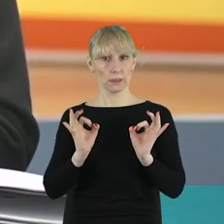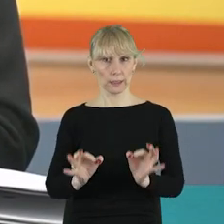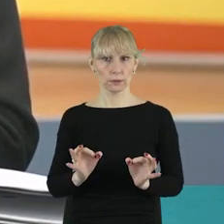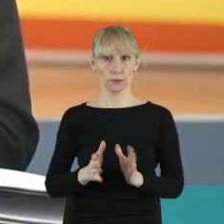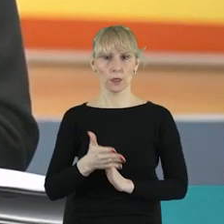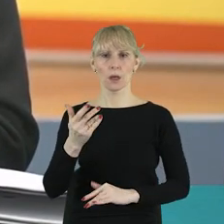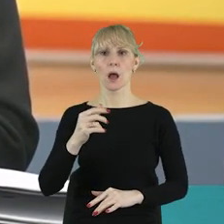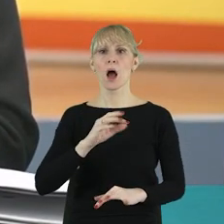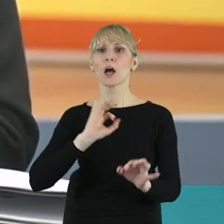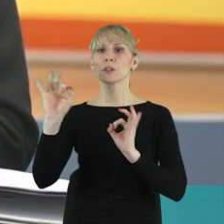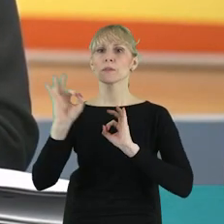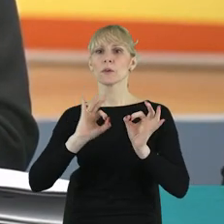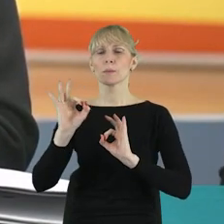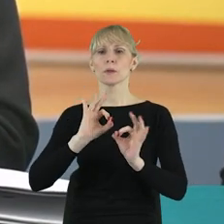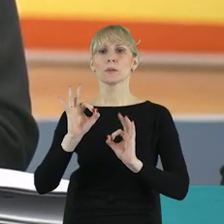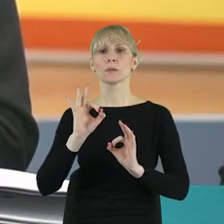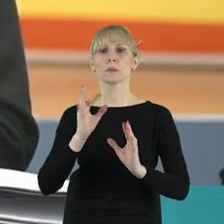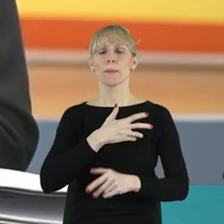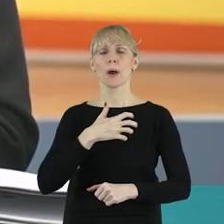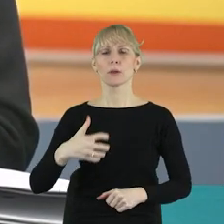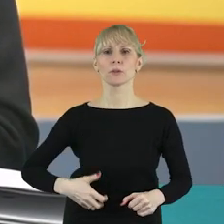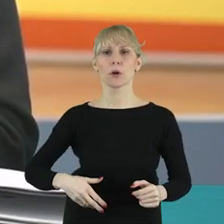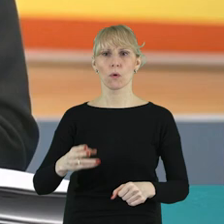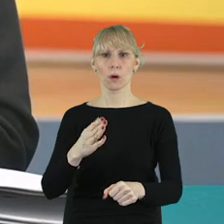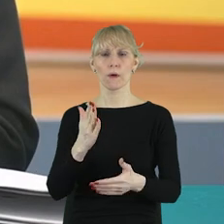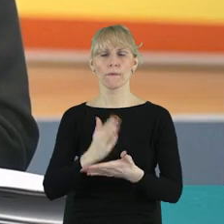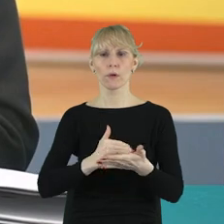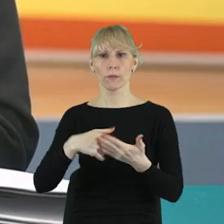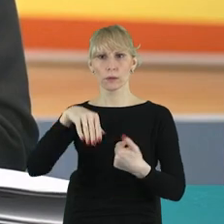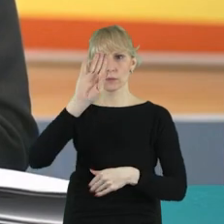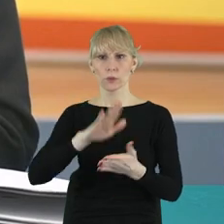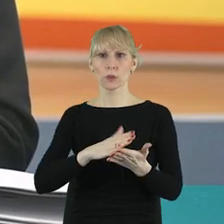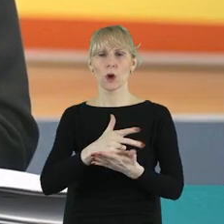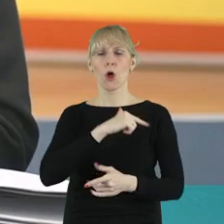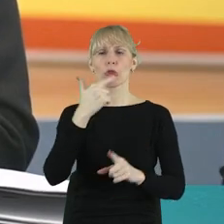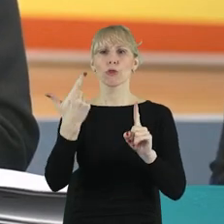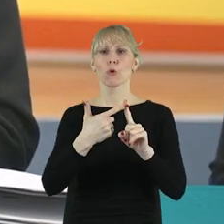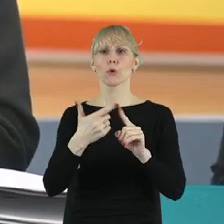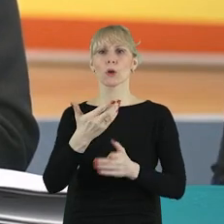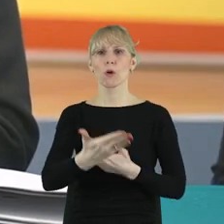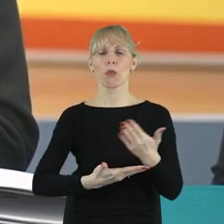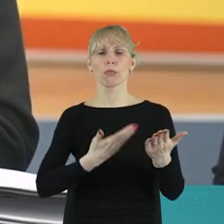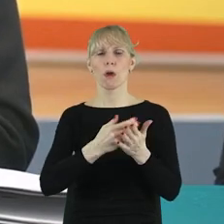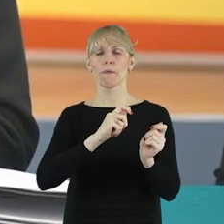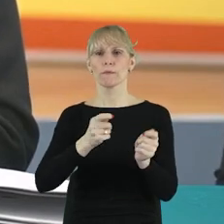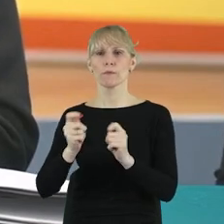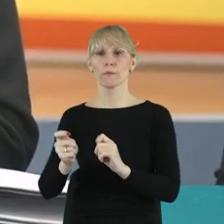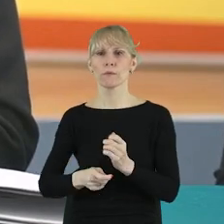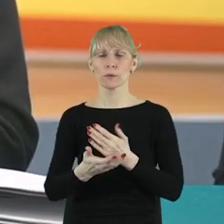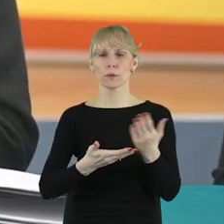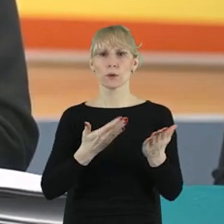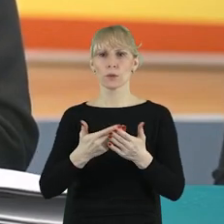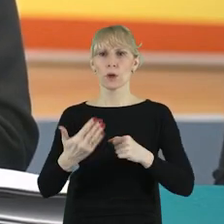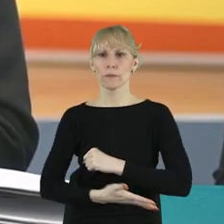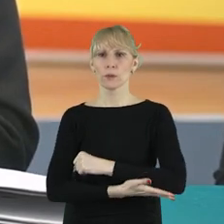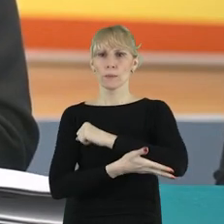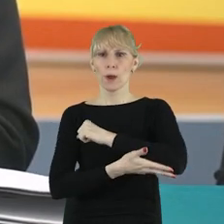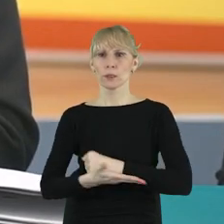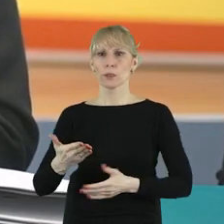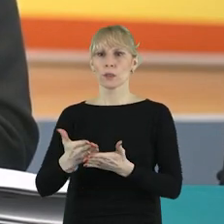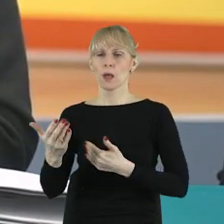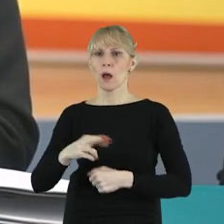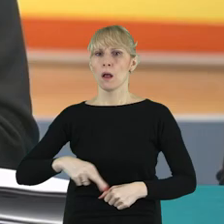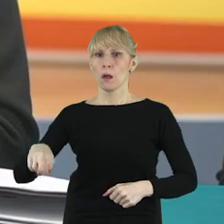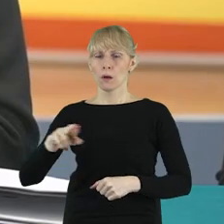naboru wniosków pod działaniu wsparcie przygotowawcze przeznaczonego dla lokalnych grup działania. Proszę bardzo, pan radny Waldemar